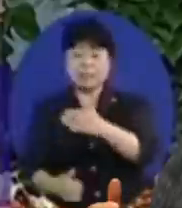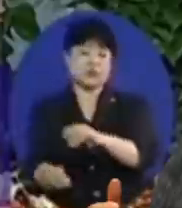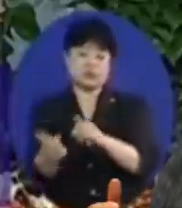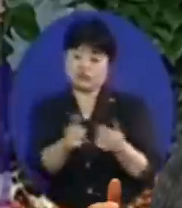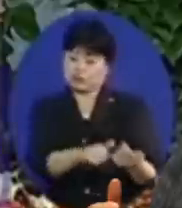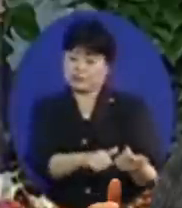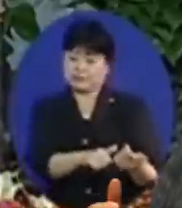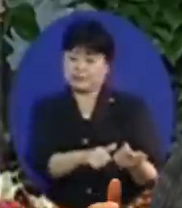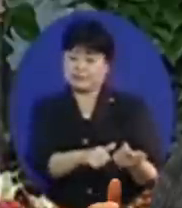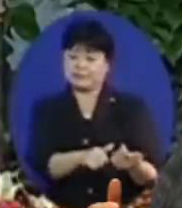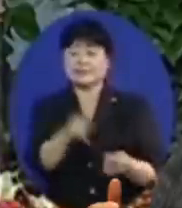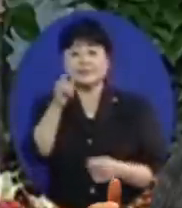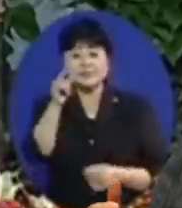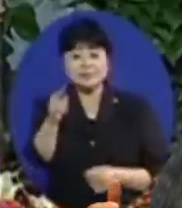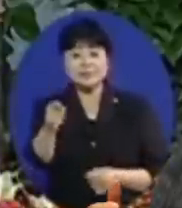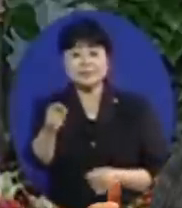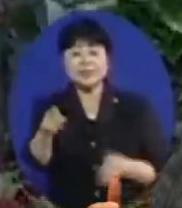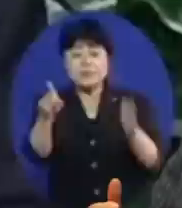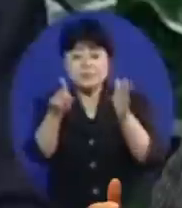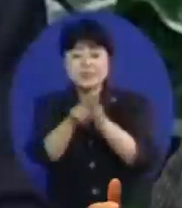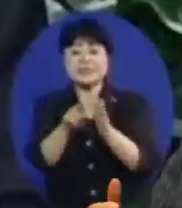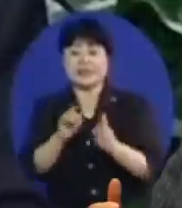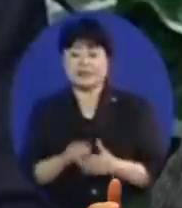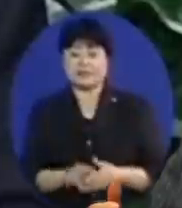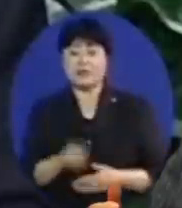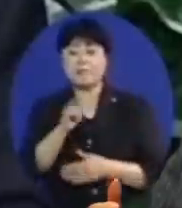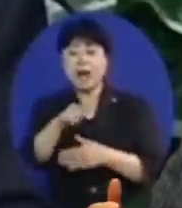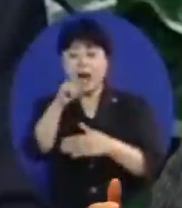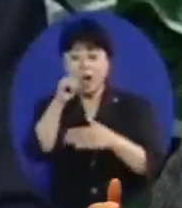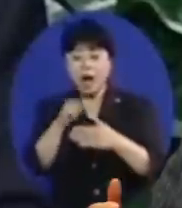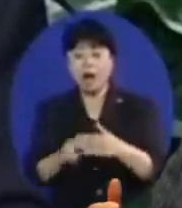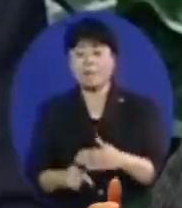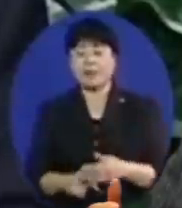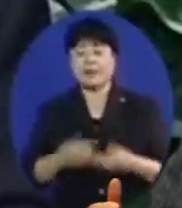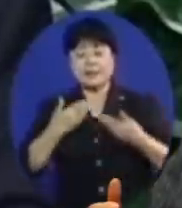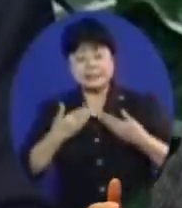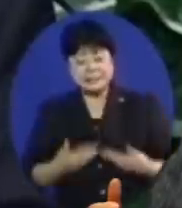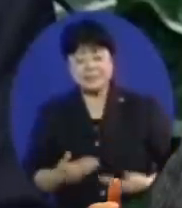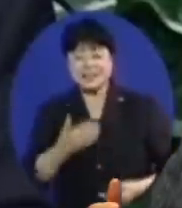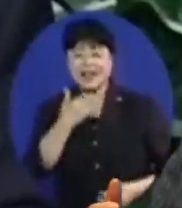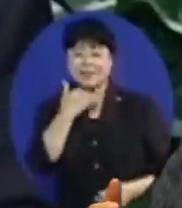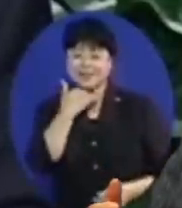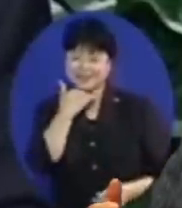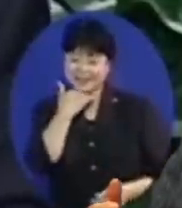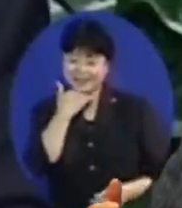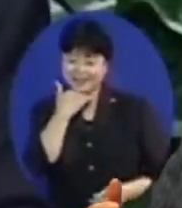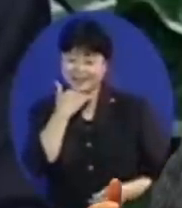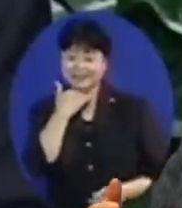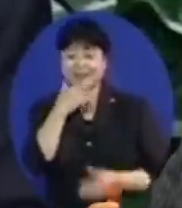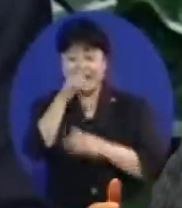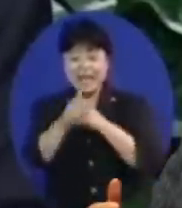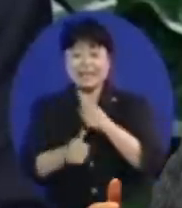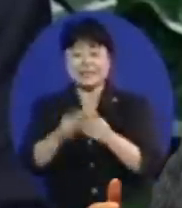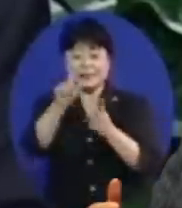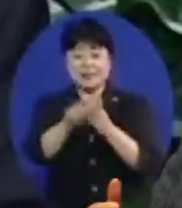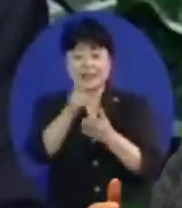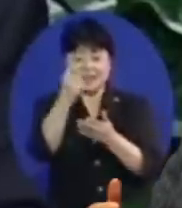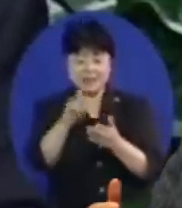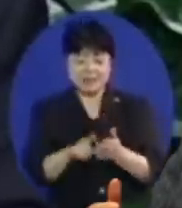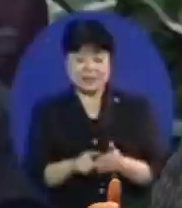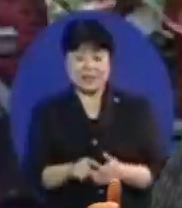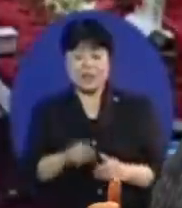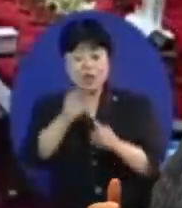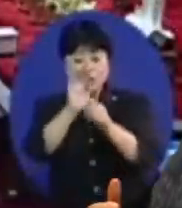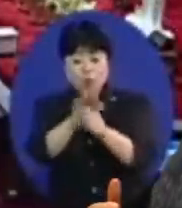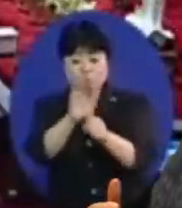했는데, 그들이 믿는다는 것은 마음에 잠잠하게 기다리는 것입니다. 하나님은 때가 오면 역사해